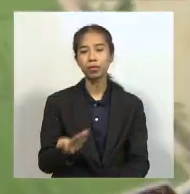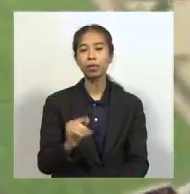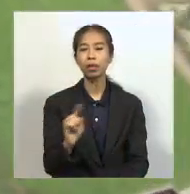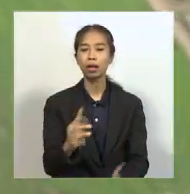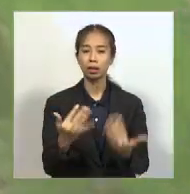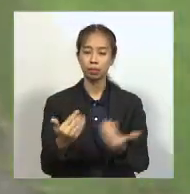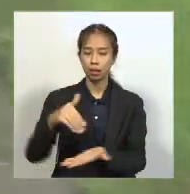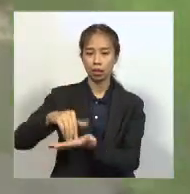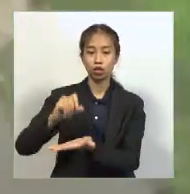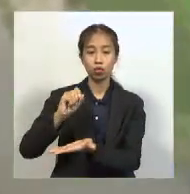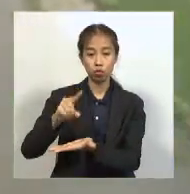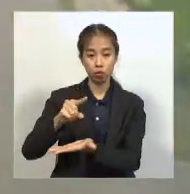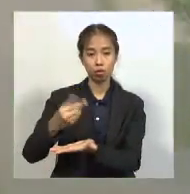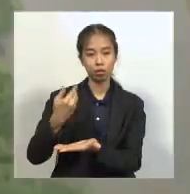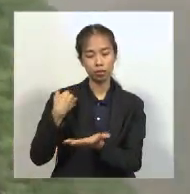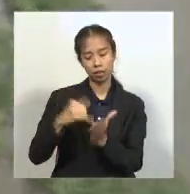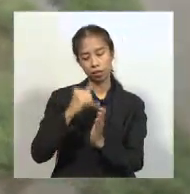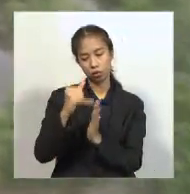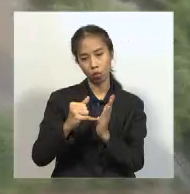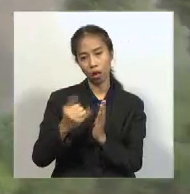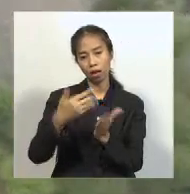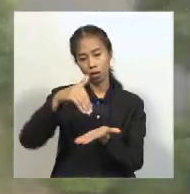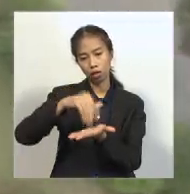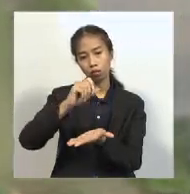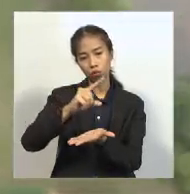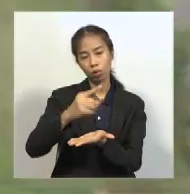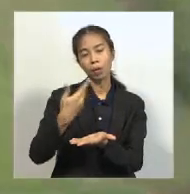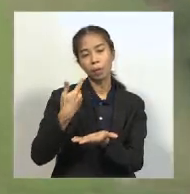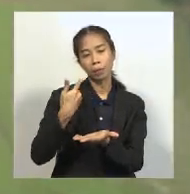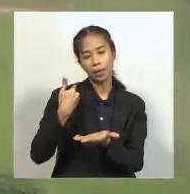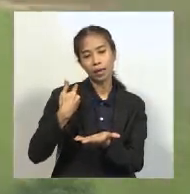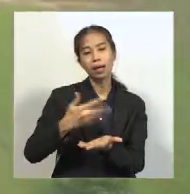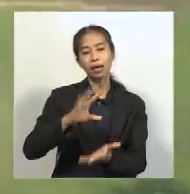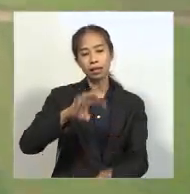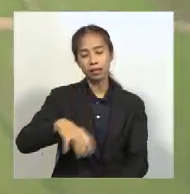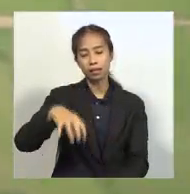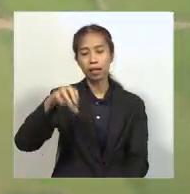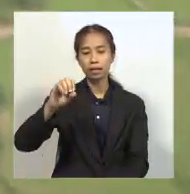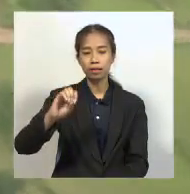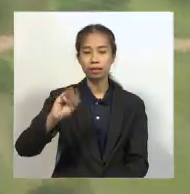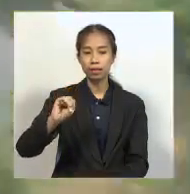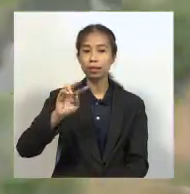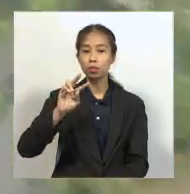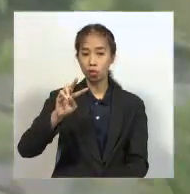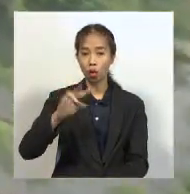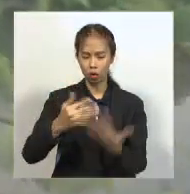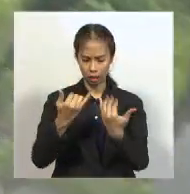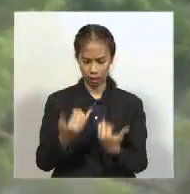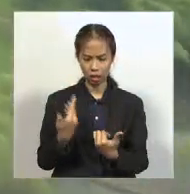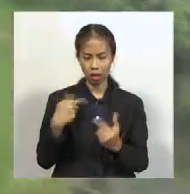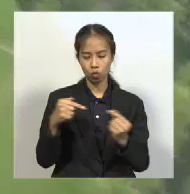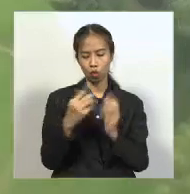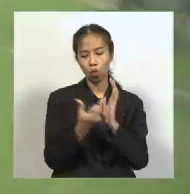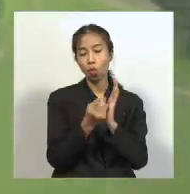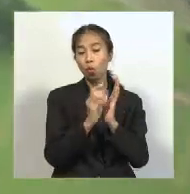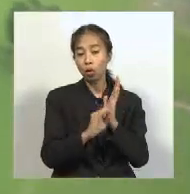ตอนนี้มีศูนย์พักพิงชั่วคราวทั้งจังหวัดอยู่ที่42จุดครับโดยผู้อำนวยการศูนย์ป้องกันและบรรเทาสาธารณภัยเขต13อุบล